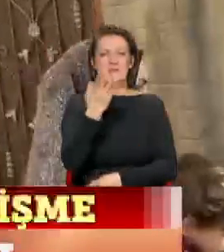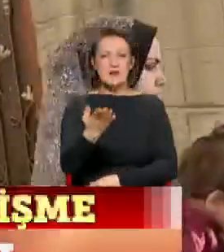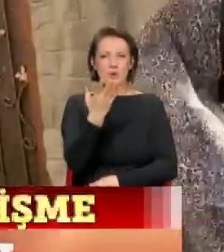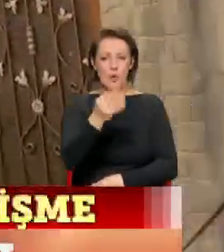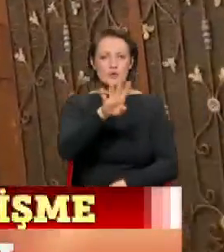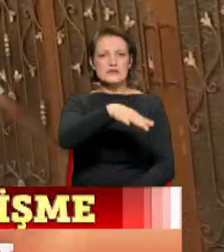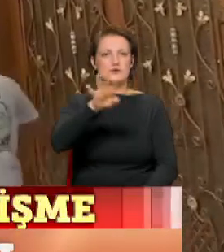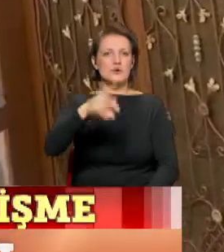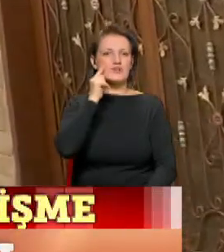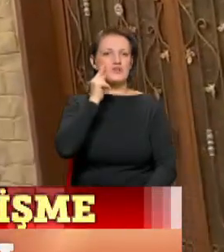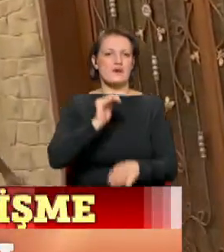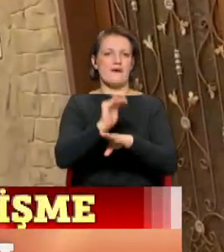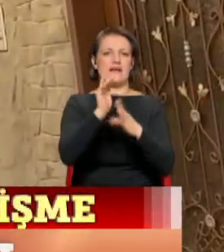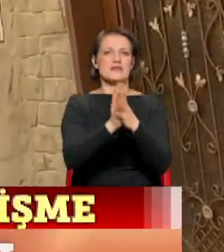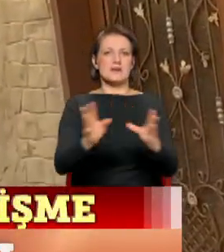kişi hayatını kaybetti.